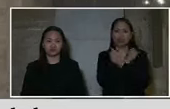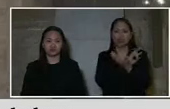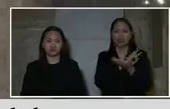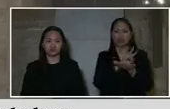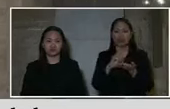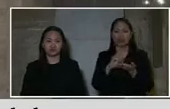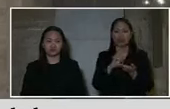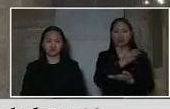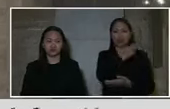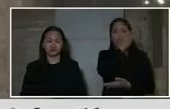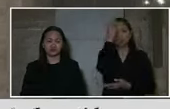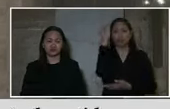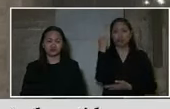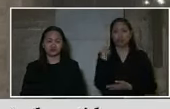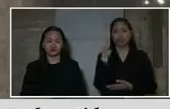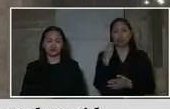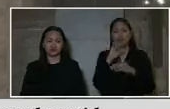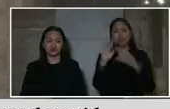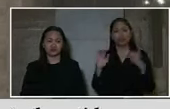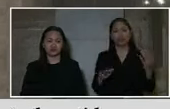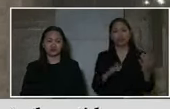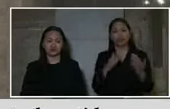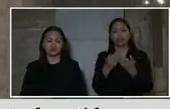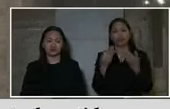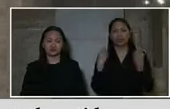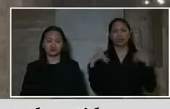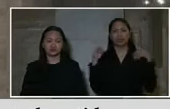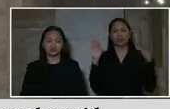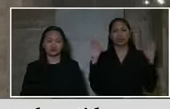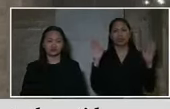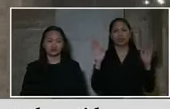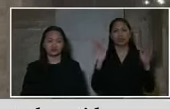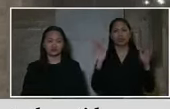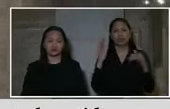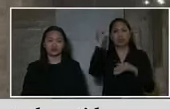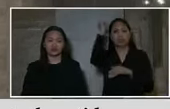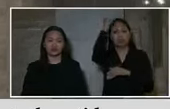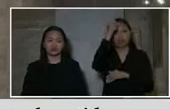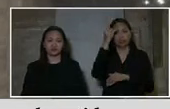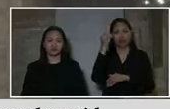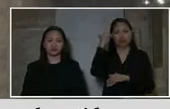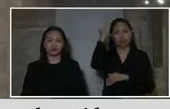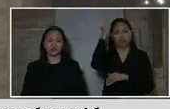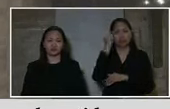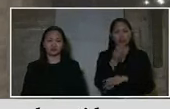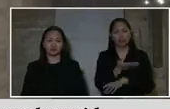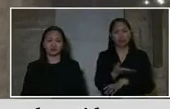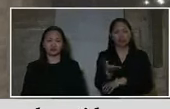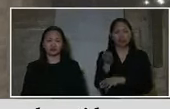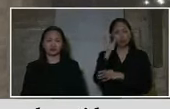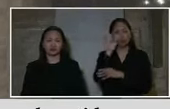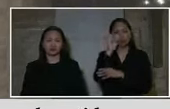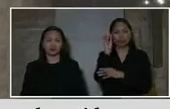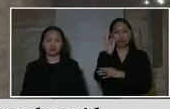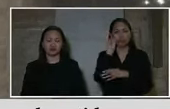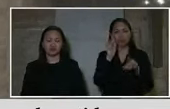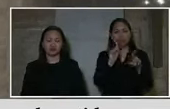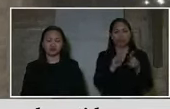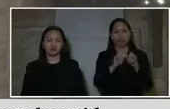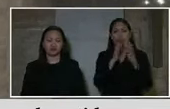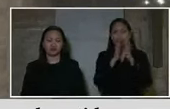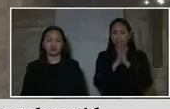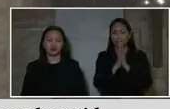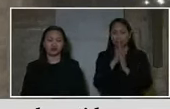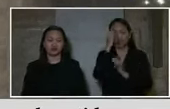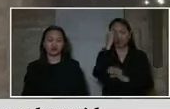sa mahal na Birheng Maria, sa lahat ng mga anghel at mga banal, at sa inyo, mga kapatid,